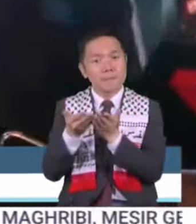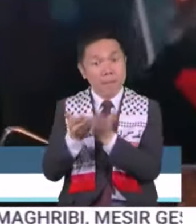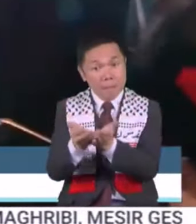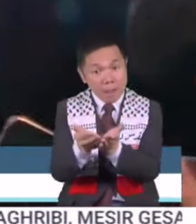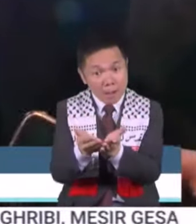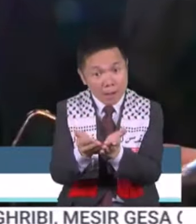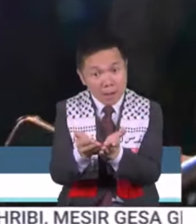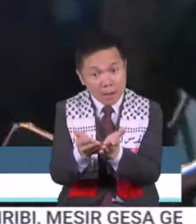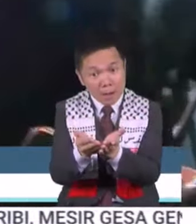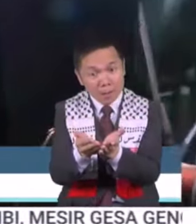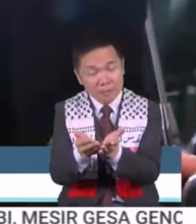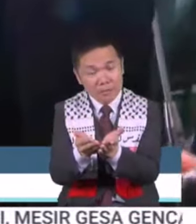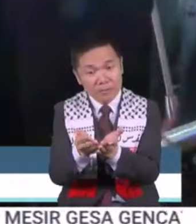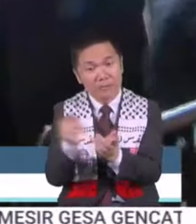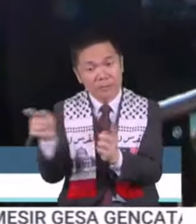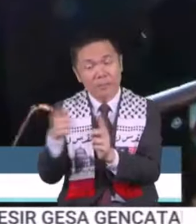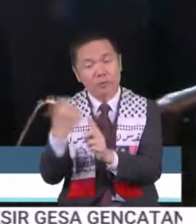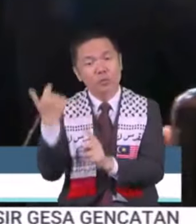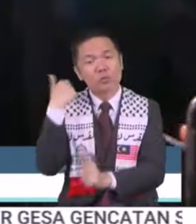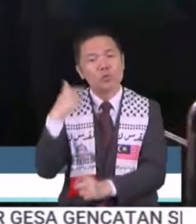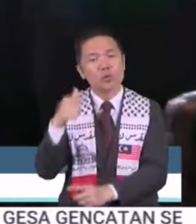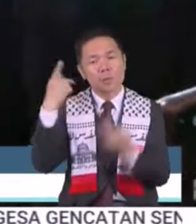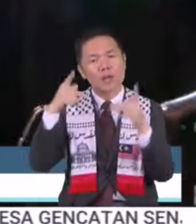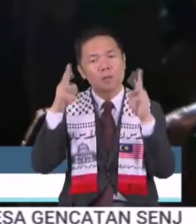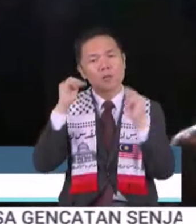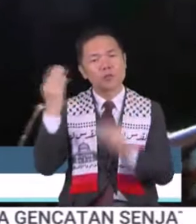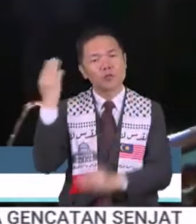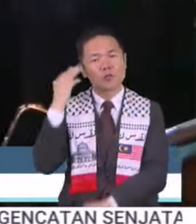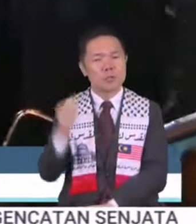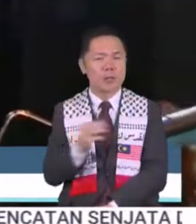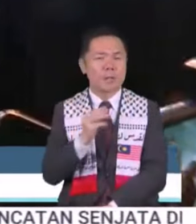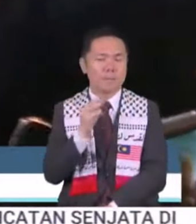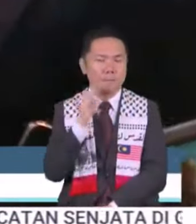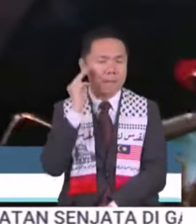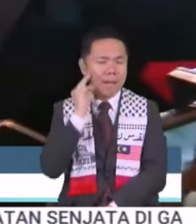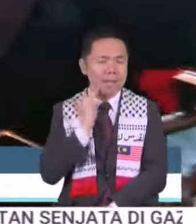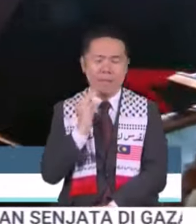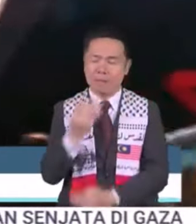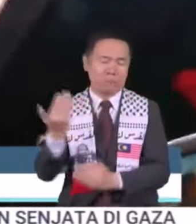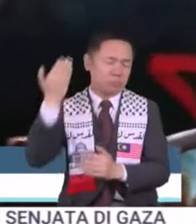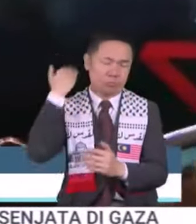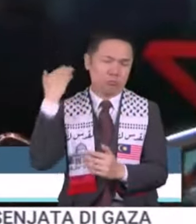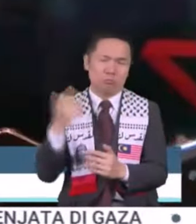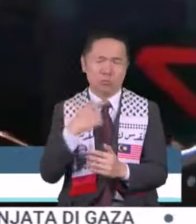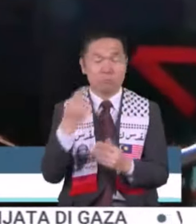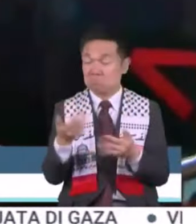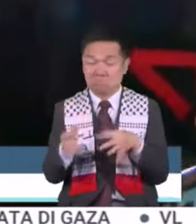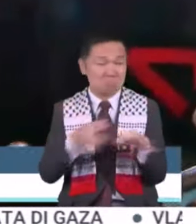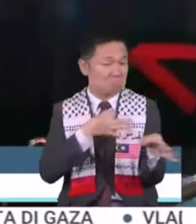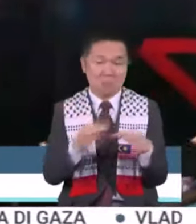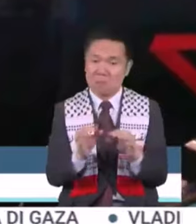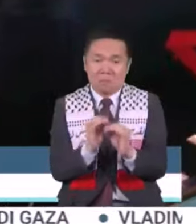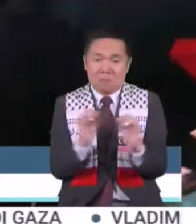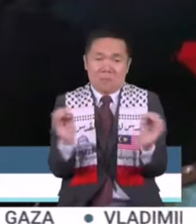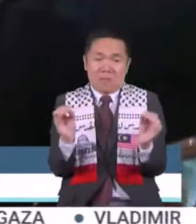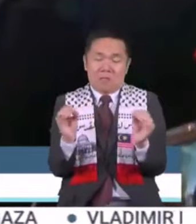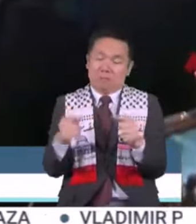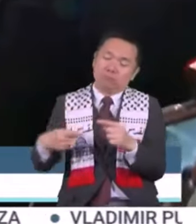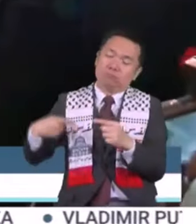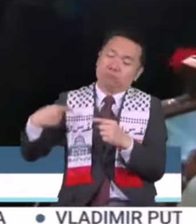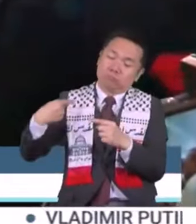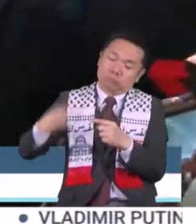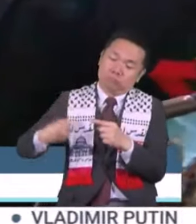masuk itu adalah Tun Mahathir masa dia jadi Perdana Menteri. Dia dah bagi alasan apapun. Kemudian diteruskan